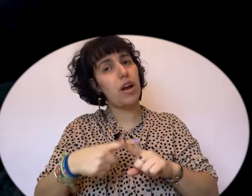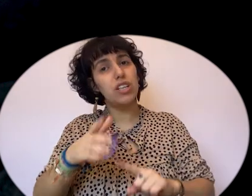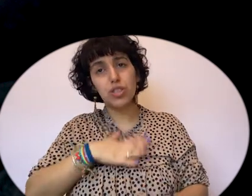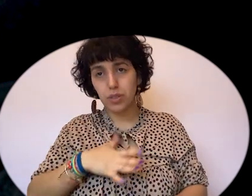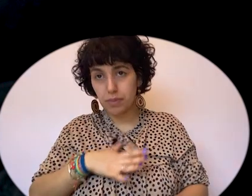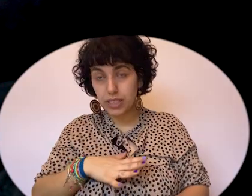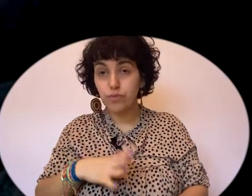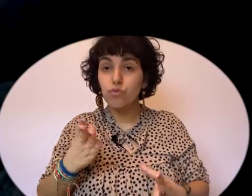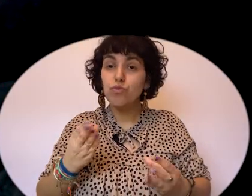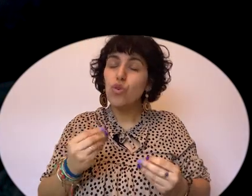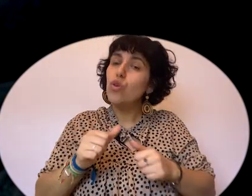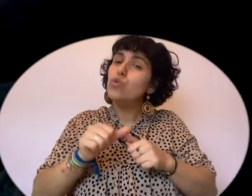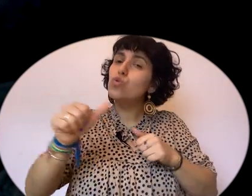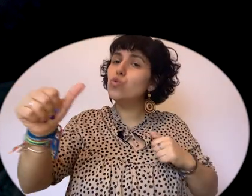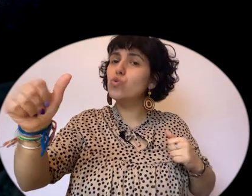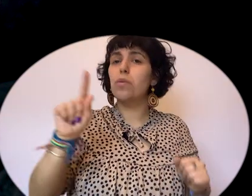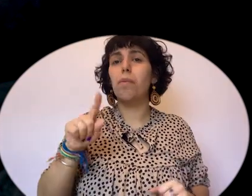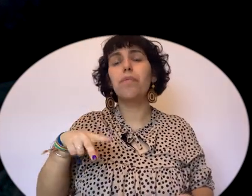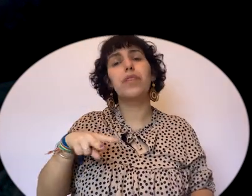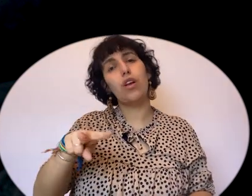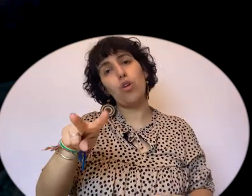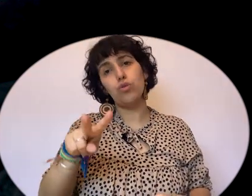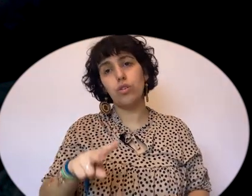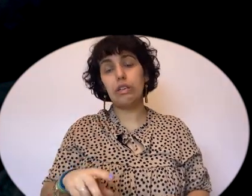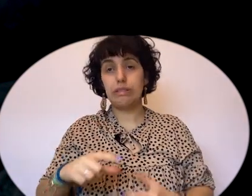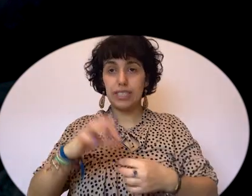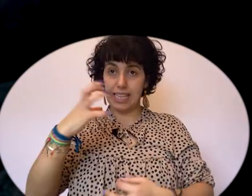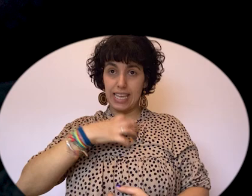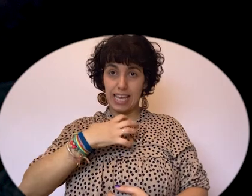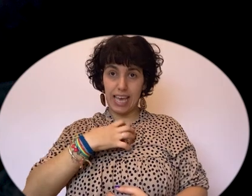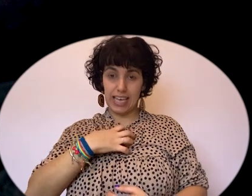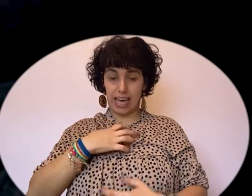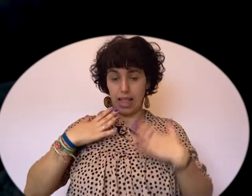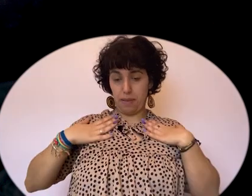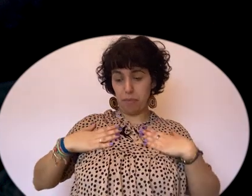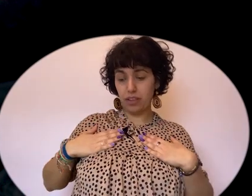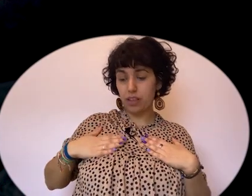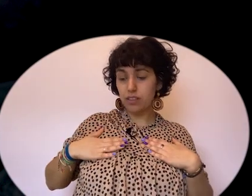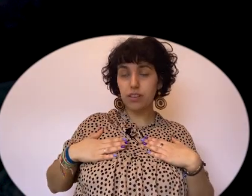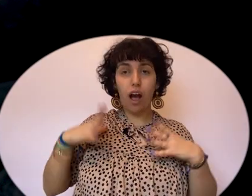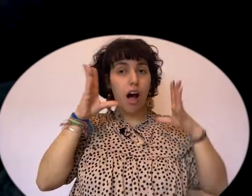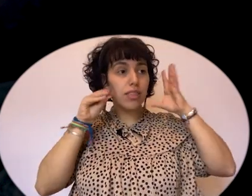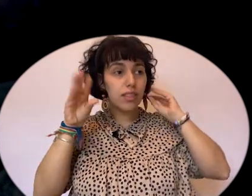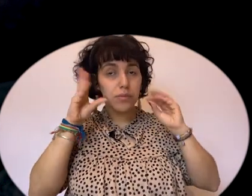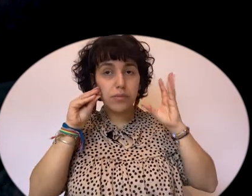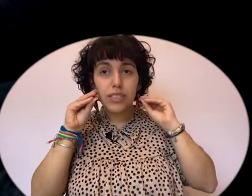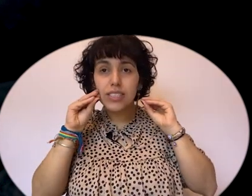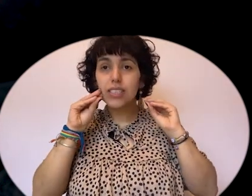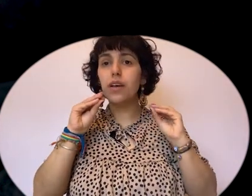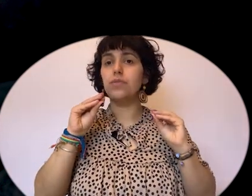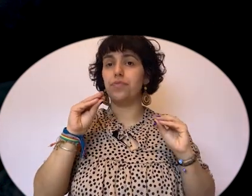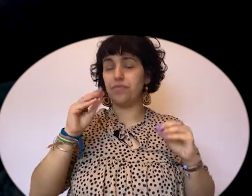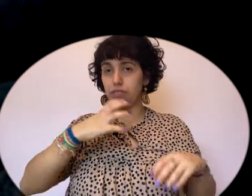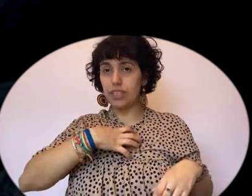Tabii ki çok daha uzun süreli bir yolculuk yani insan kendini keşfetmesi kendi bedenindeki uzunları birer